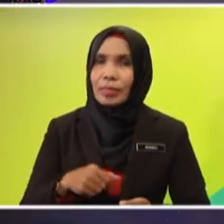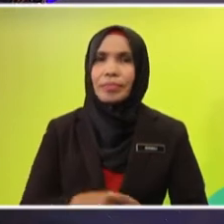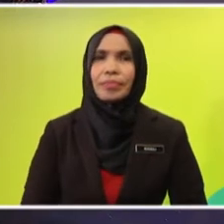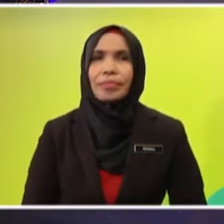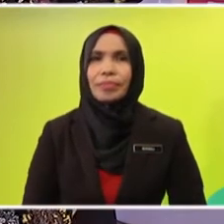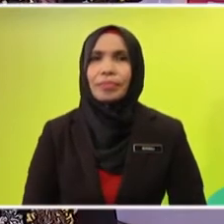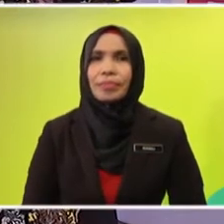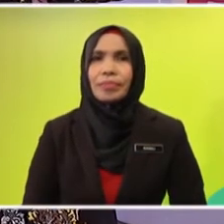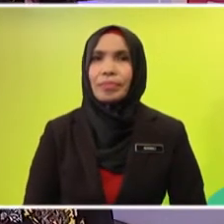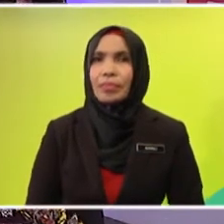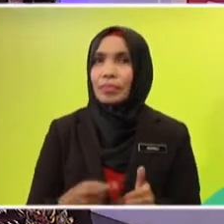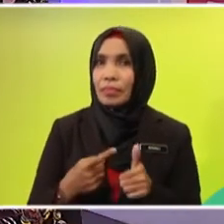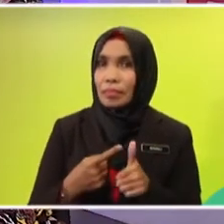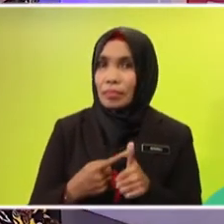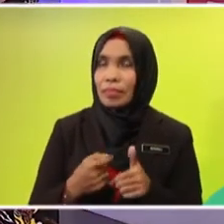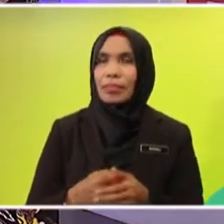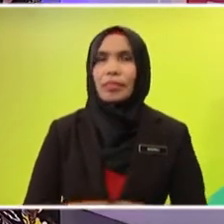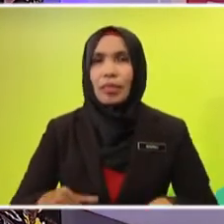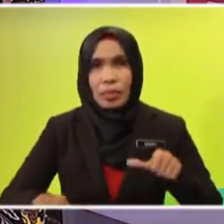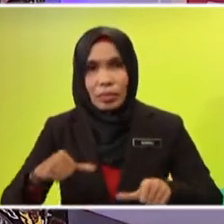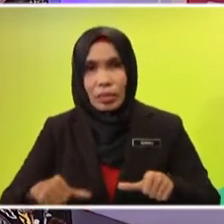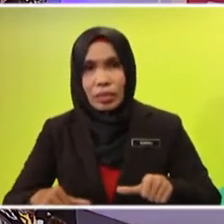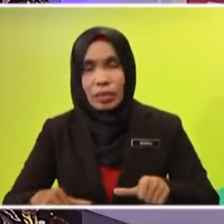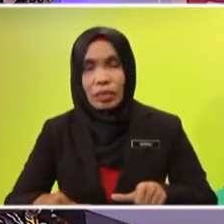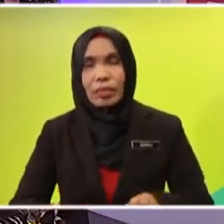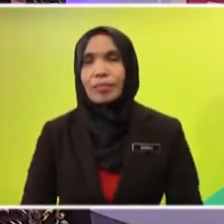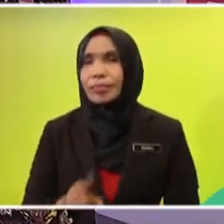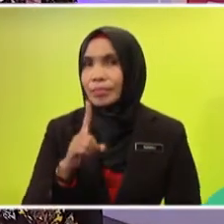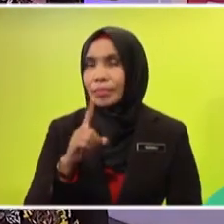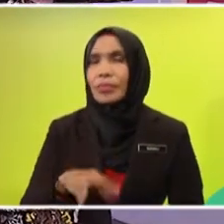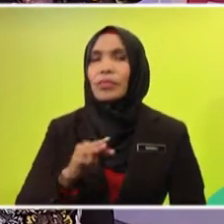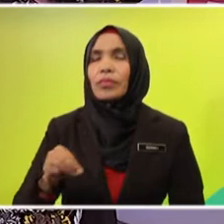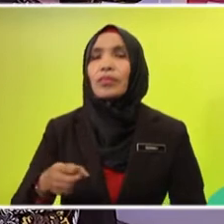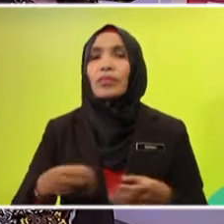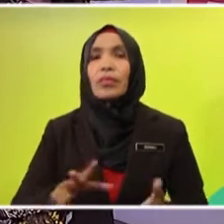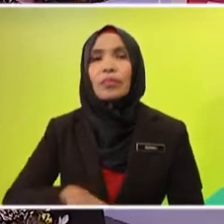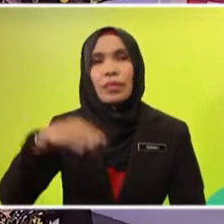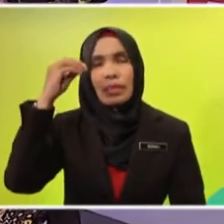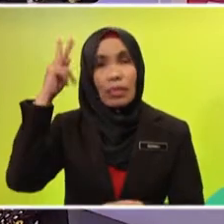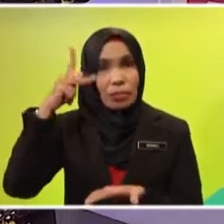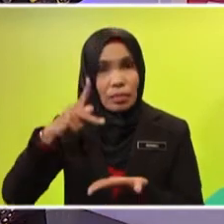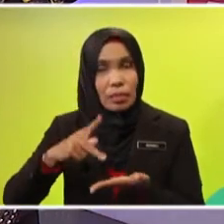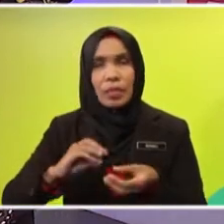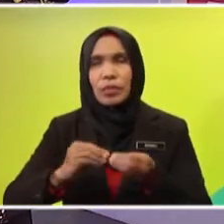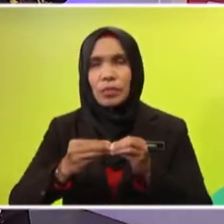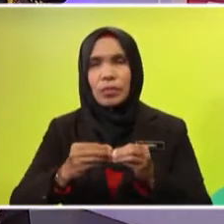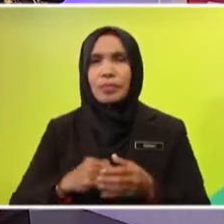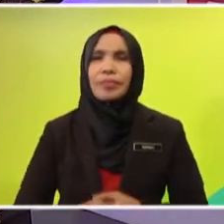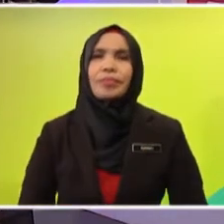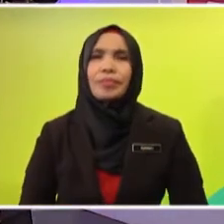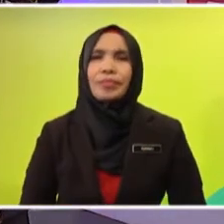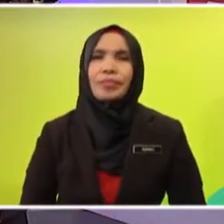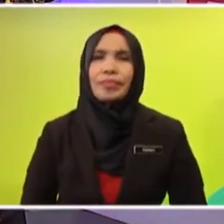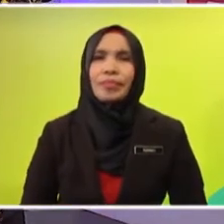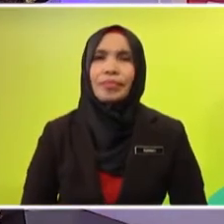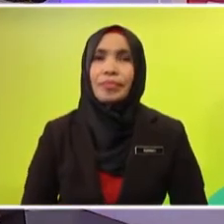baik yang pertama tadi untuk tipe-tipe Tame kita murid-murid telah belajar mengenal nombor baik